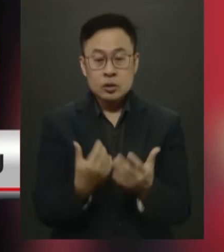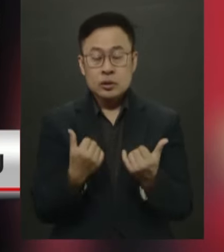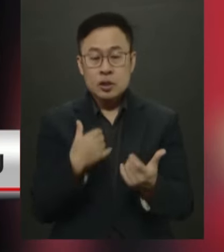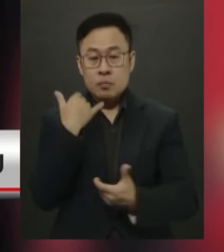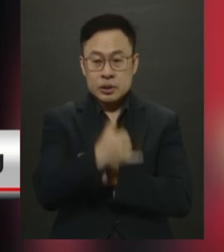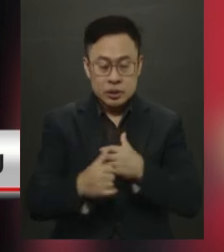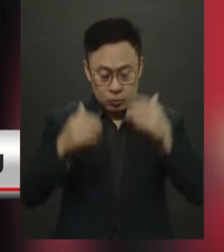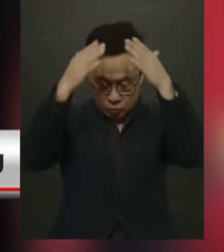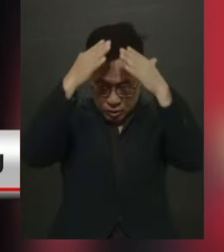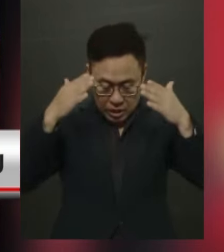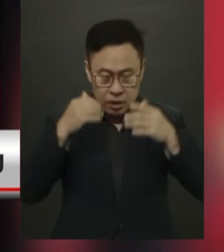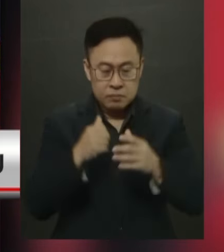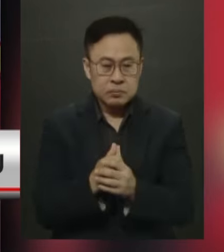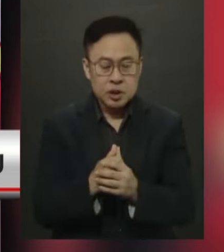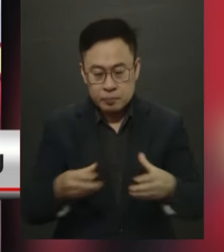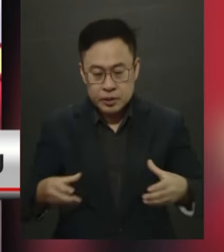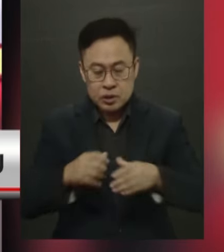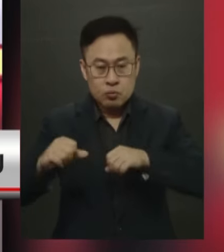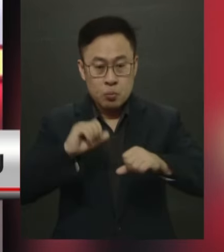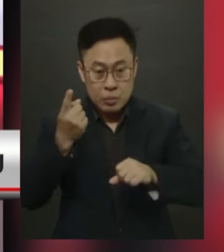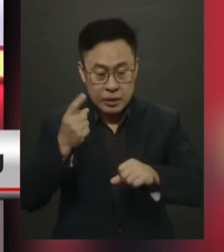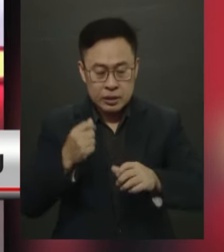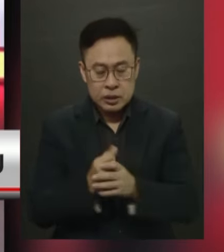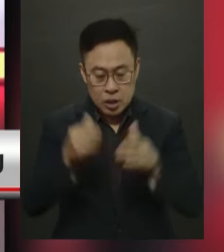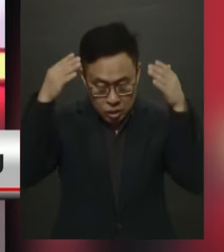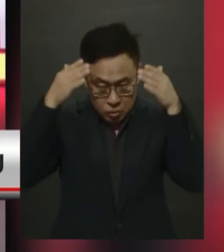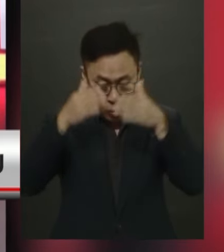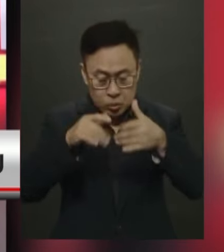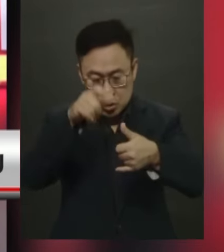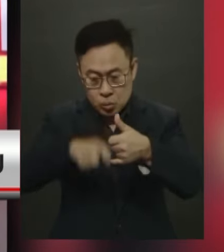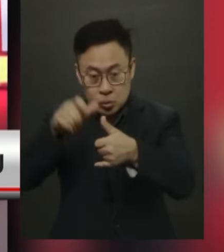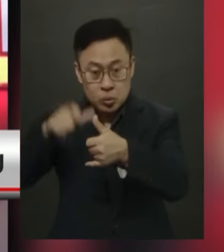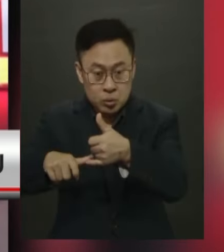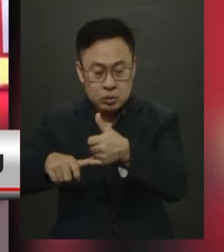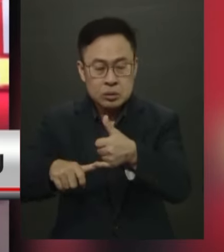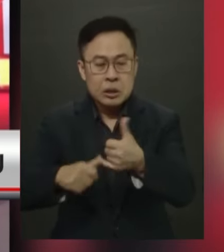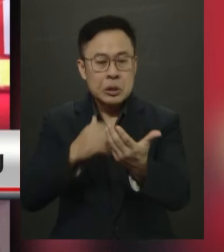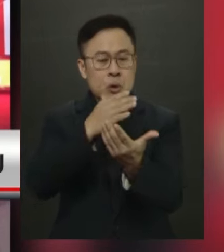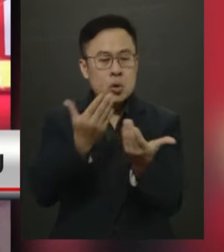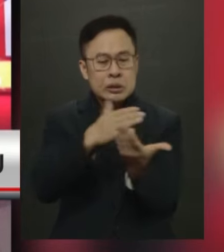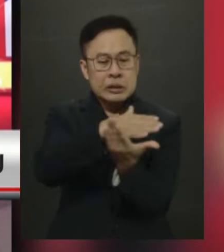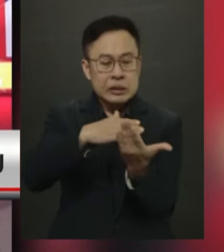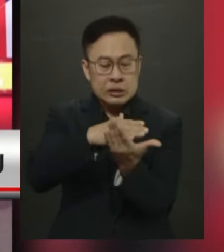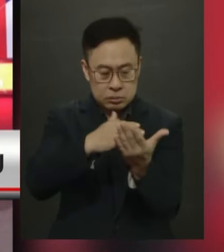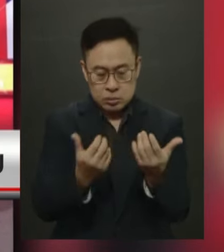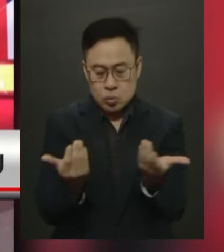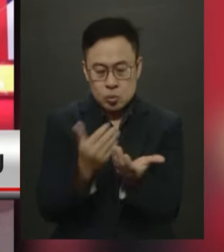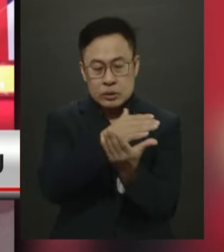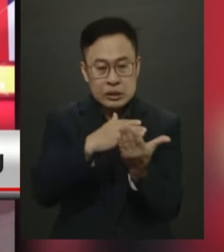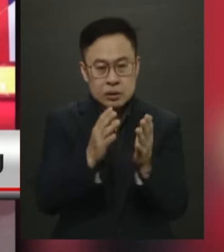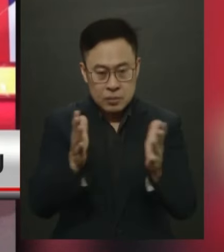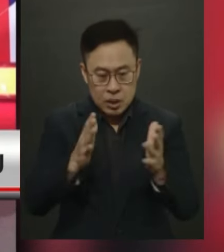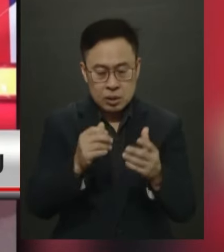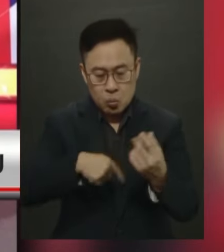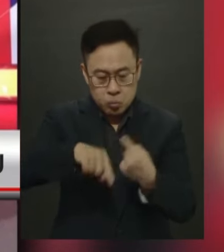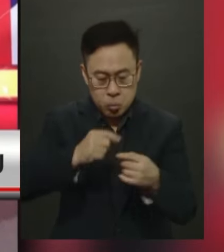ามีทั้งเวียดนามที่กำลังถ่ายเลือดใหม ่ รวมถึงอินโดนีเซียโอ้ในช่วงหลังนี่มาแรงเหลือเกิน ก็หลายๆทีมก็ทำผลงานได้ดีขึ้นเรื่อยๆนะ